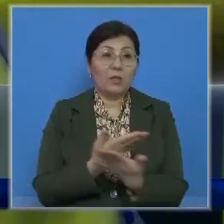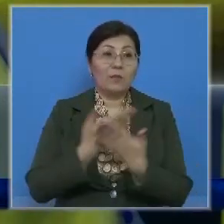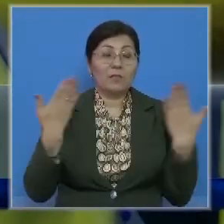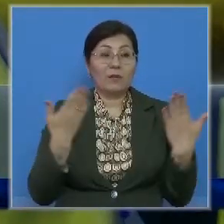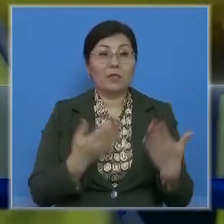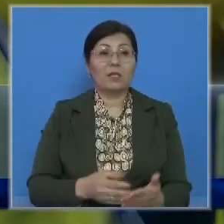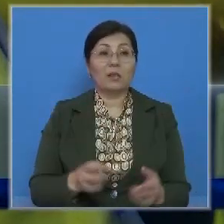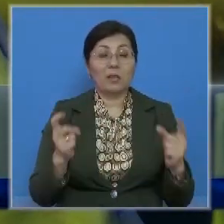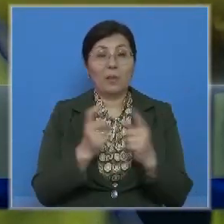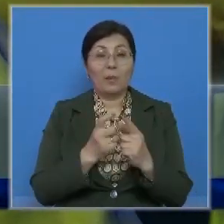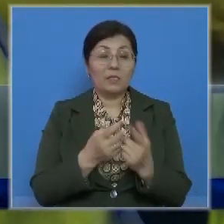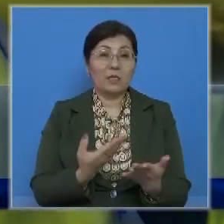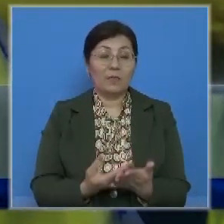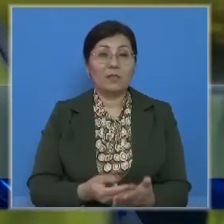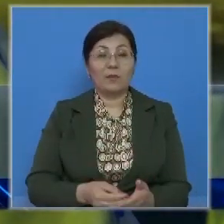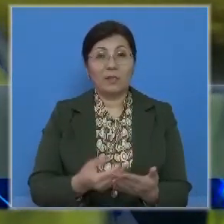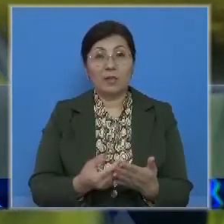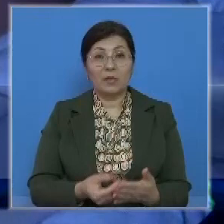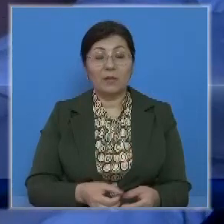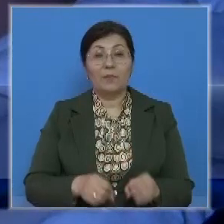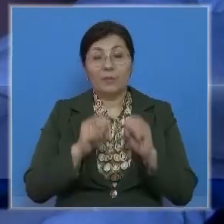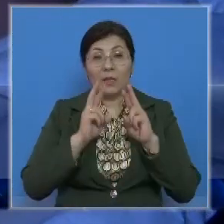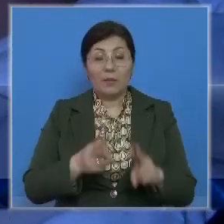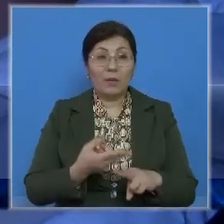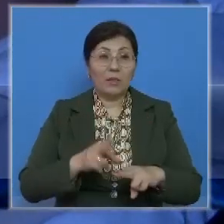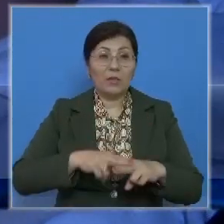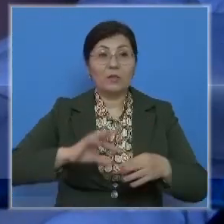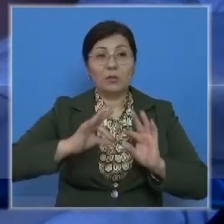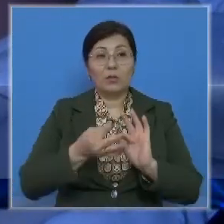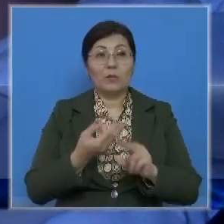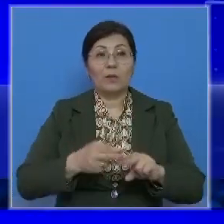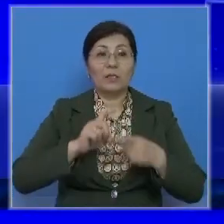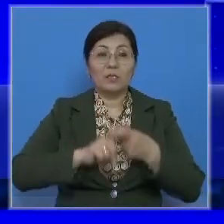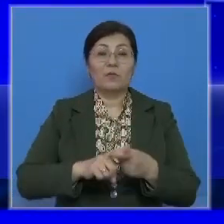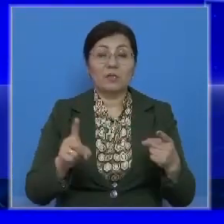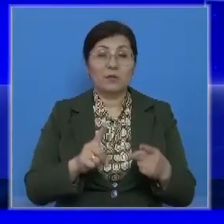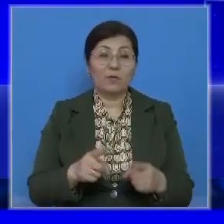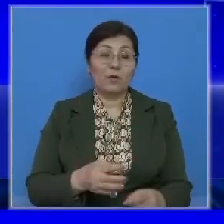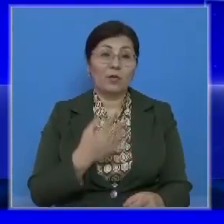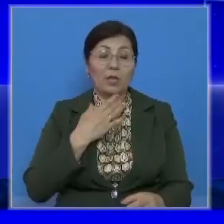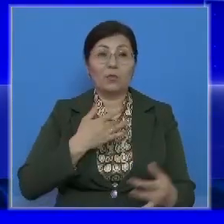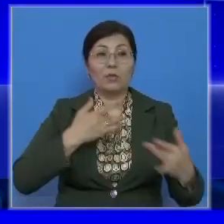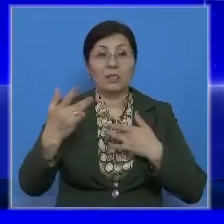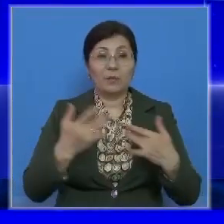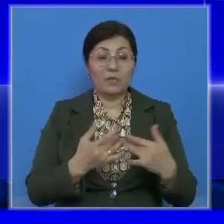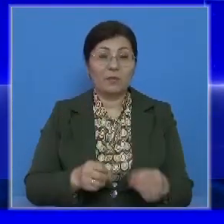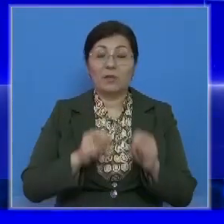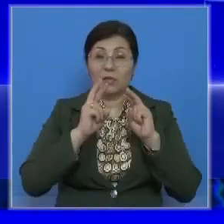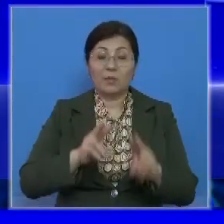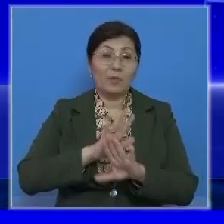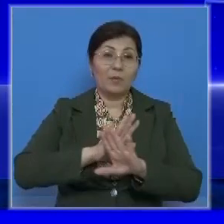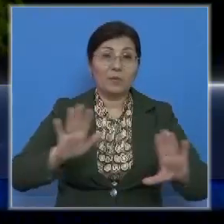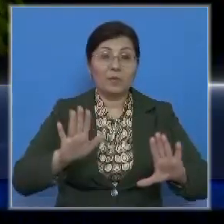словам специалистов, собрать актерский состав – сложная задача. Это связано с тем, что народные театры не считаются профессиональными